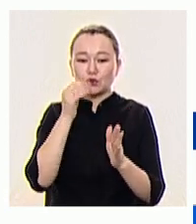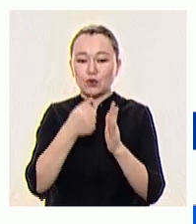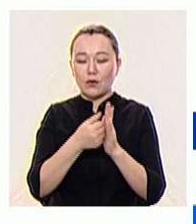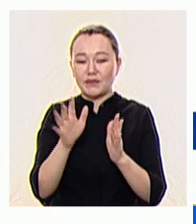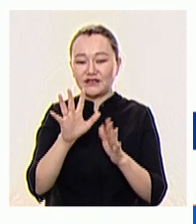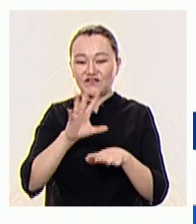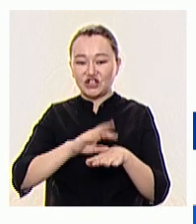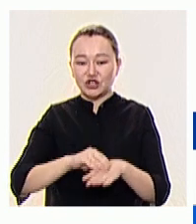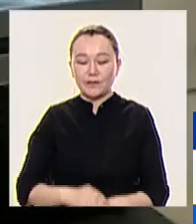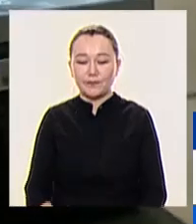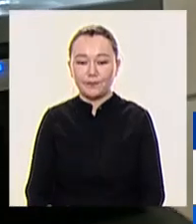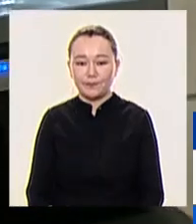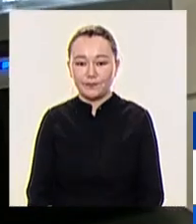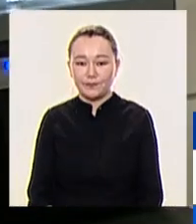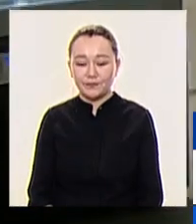5 вечера.